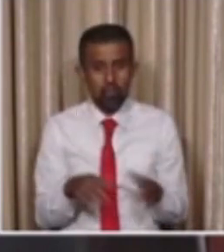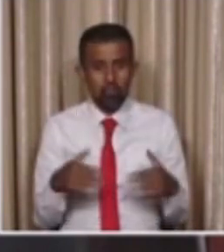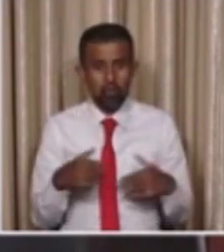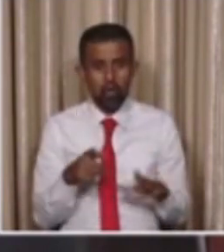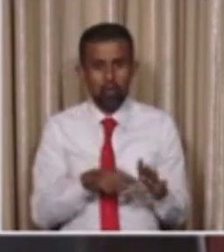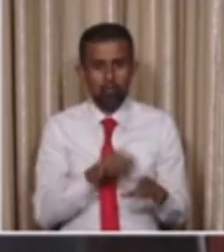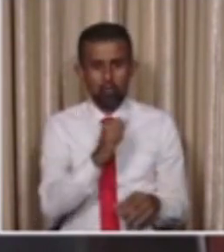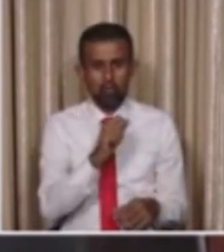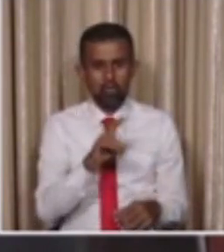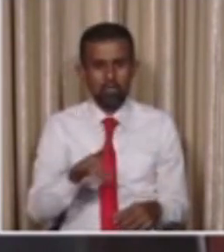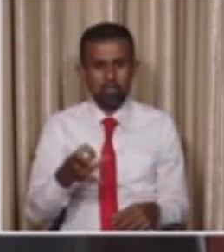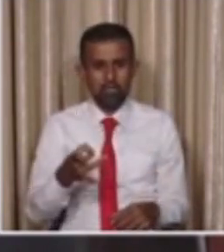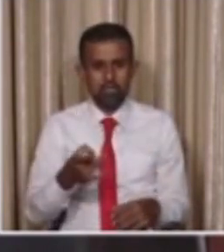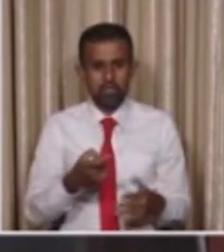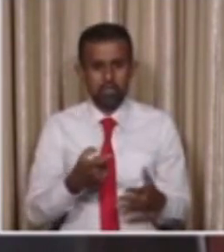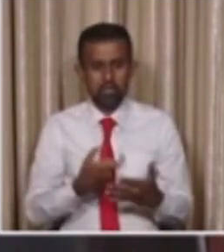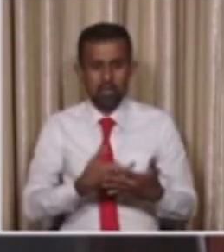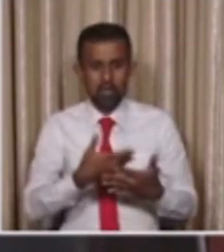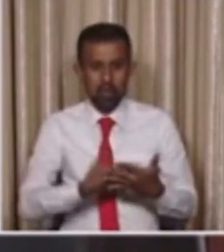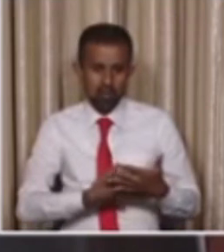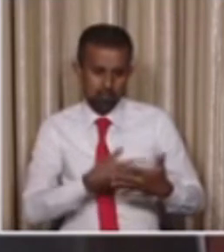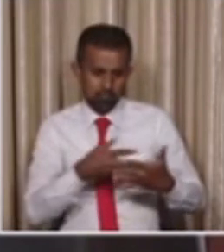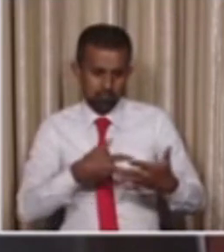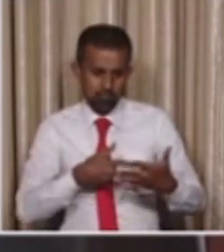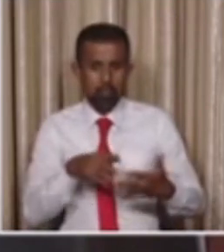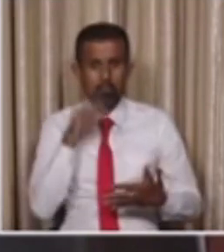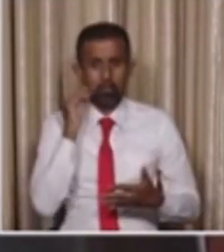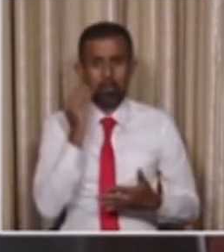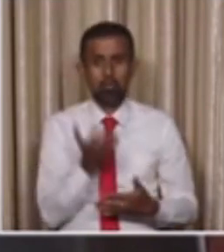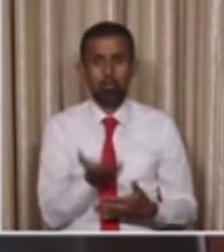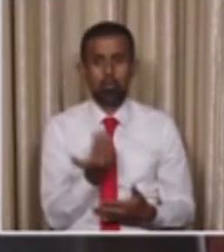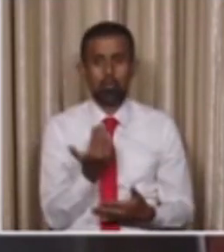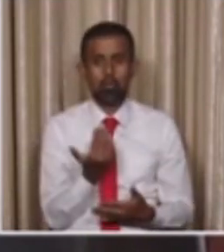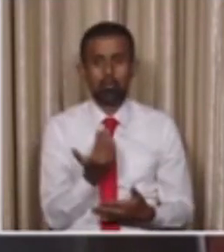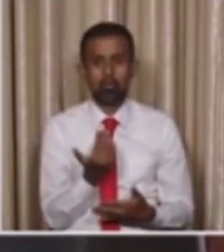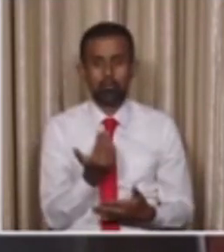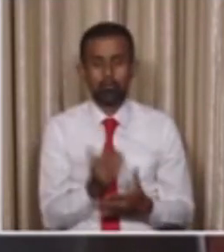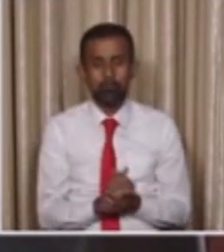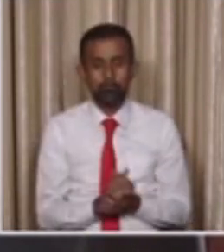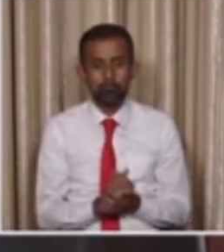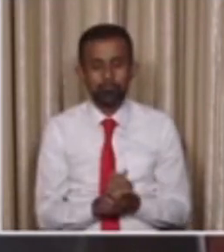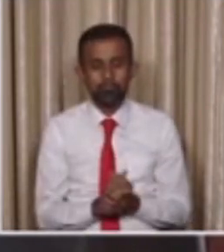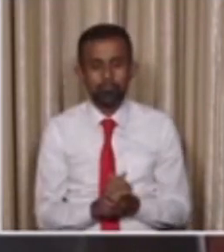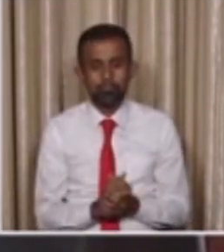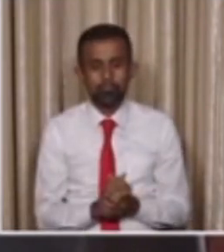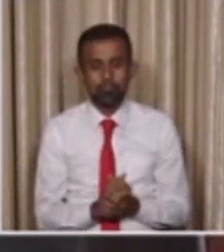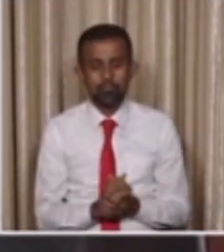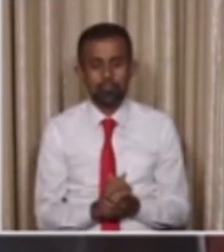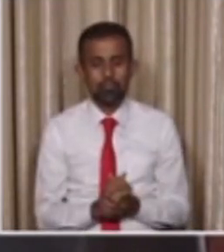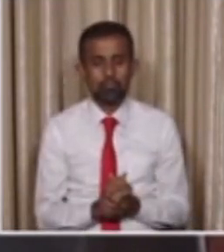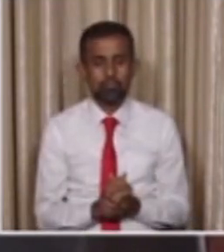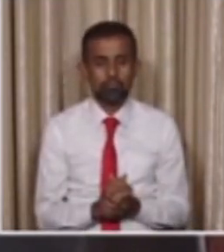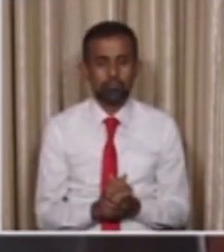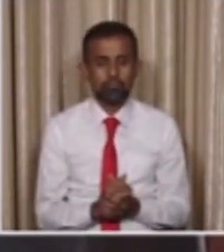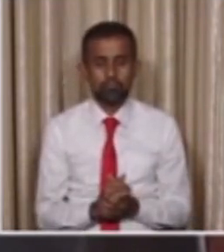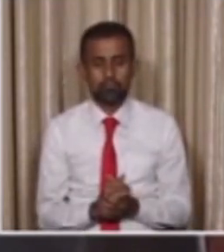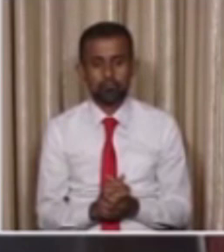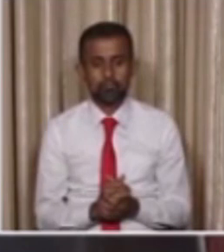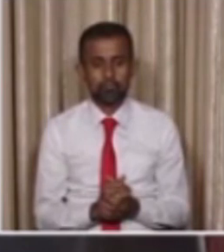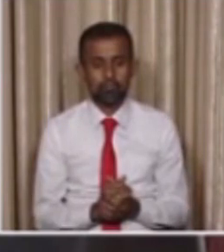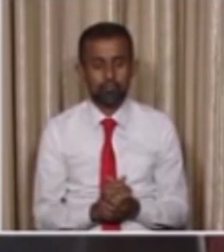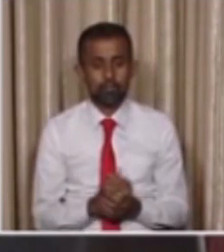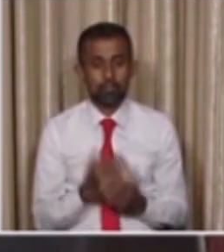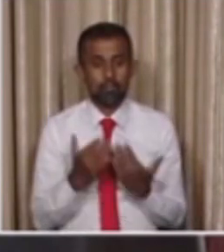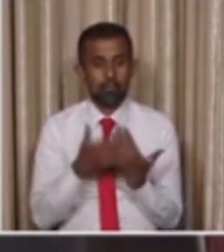50කින් 100කින් මේ හැන්සාඩ් එක බලන කෙනෙකුට මේක පැහැදිලි වෙන්න. දැන් මේකේ කියනවා ගරු නියෝජ්‍ය කතානායකතුමනි ප්‍රධාන වශයෙන්